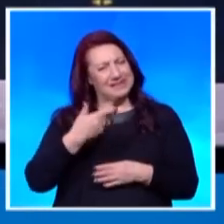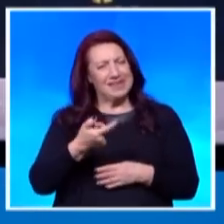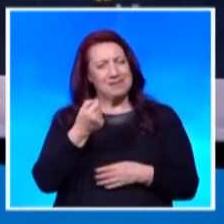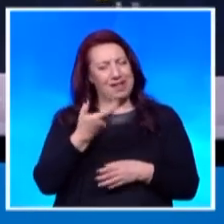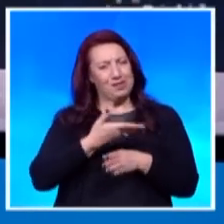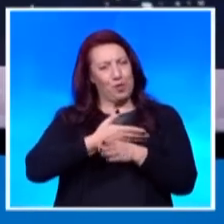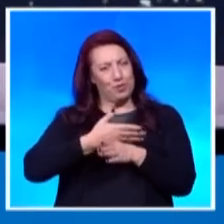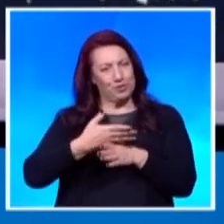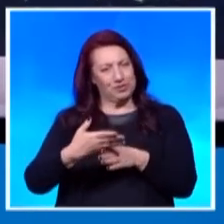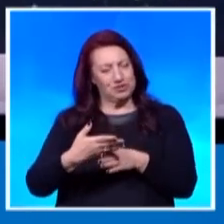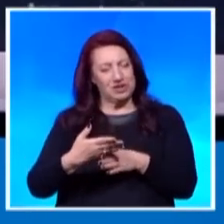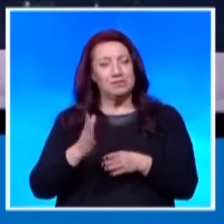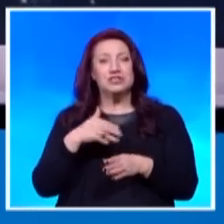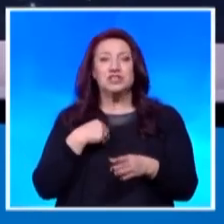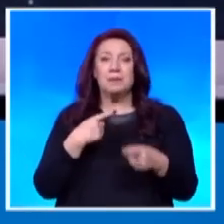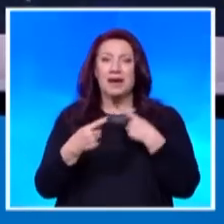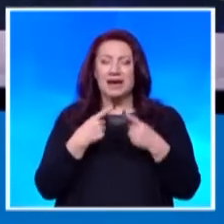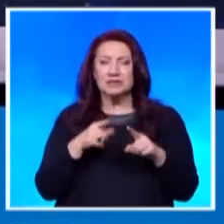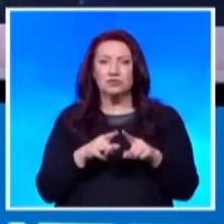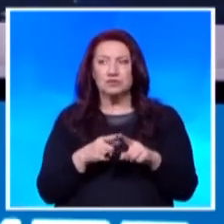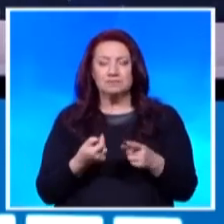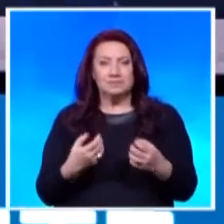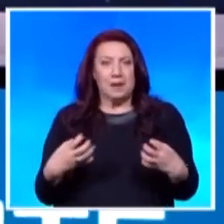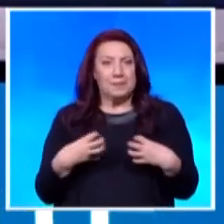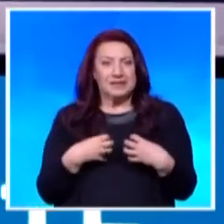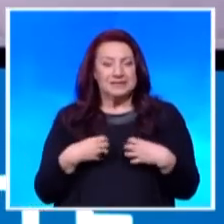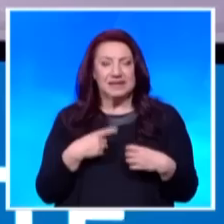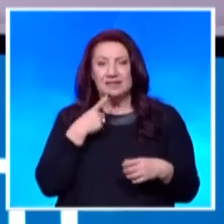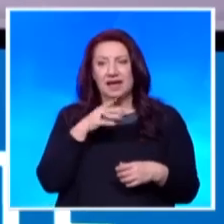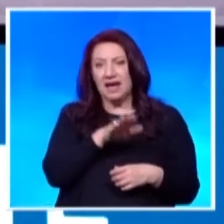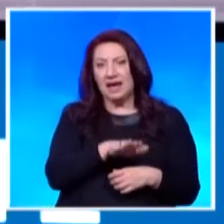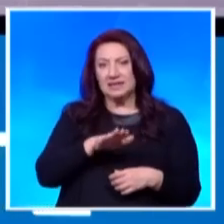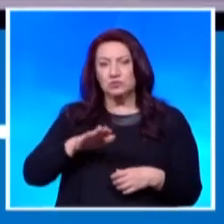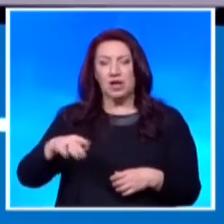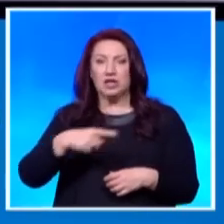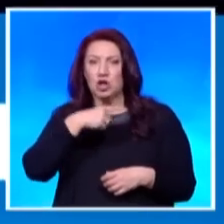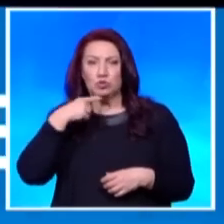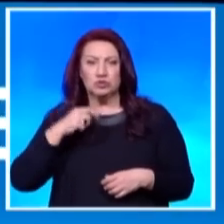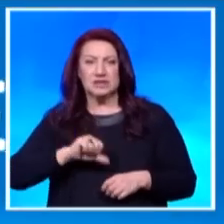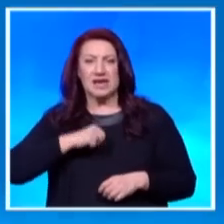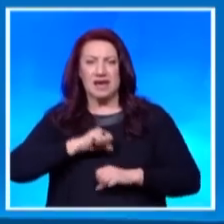След минути разговор за напрежението с разполагането на руски ядрен арсенал в Беларус.